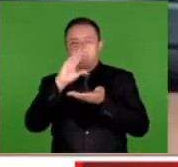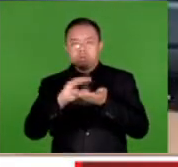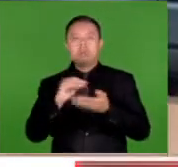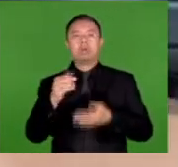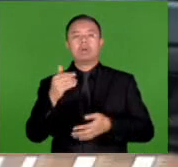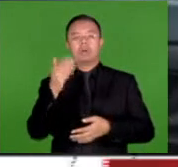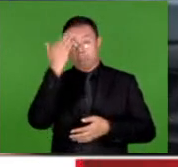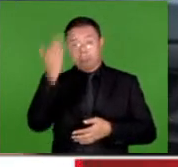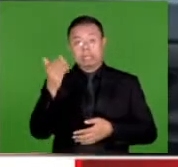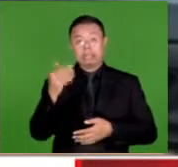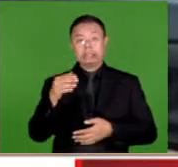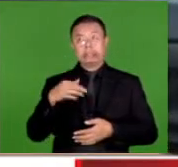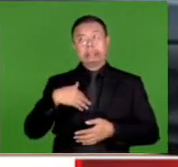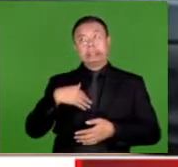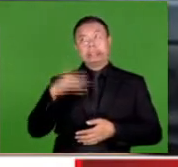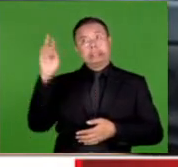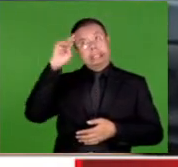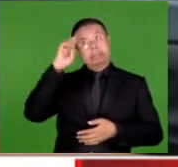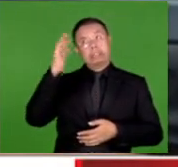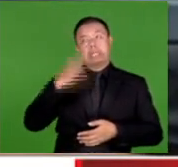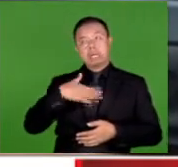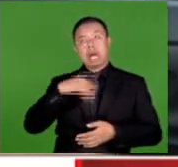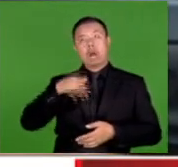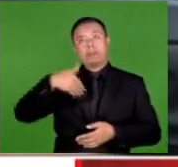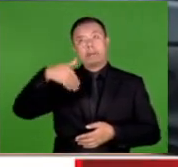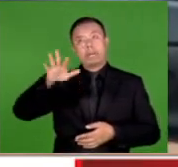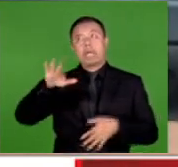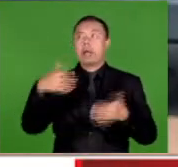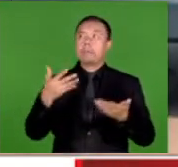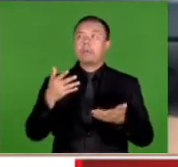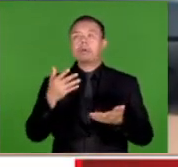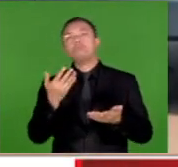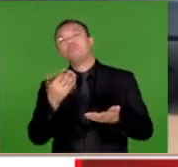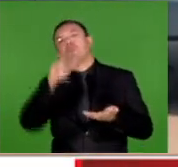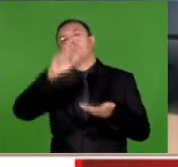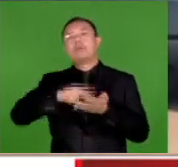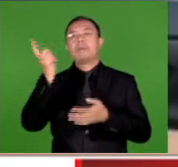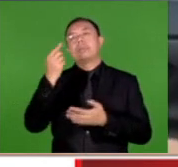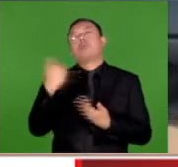Nyangka sih, jadi kayaknya ribet juga gitu. Tapi kalau emang putus sama pemerintah seperti